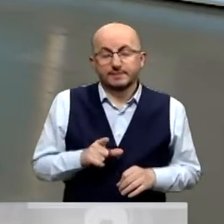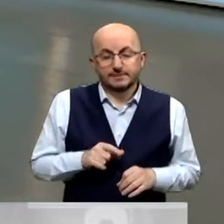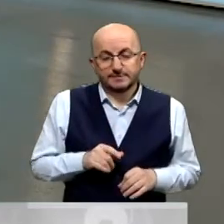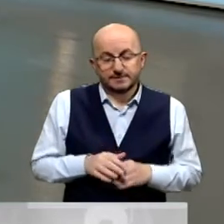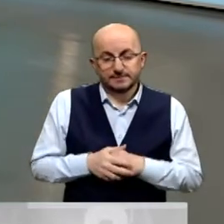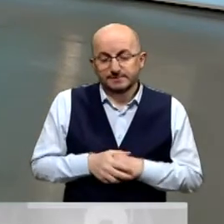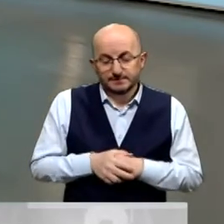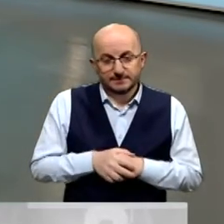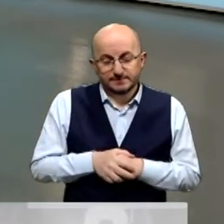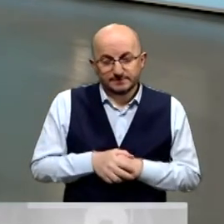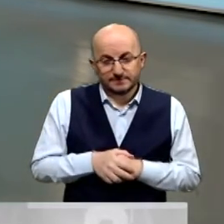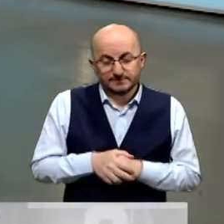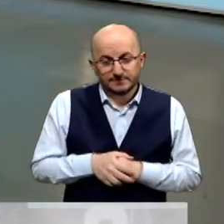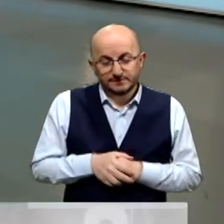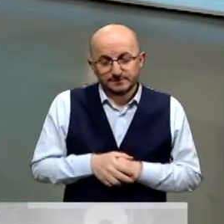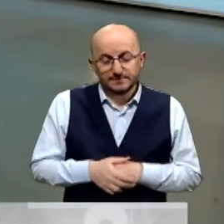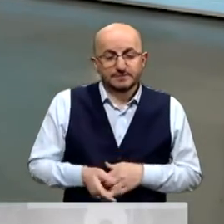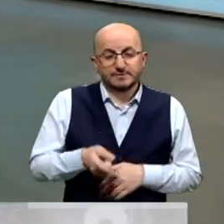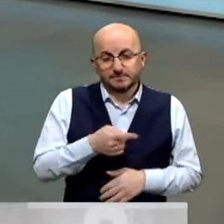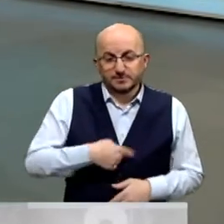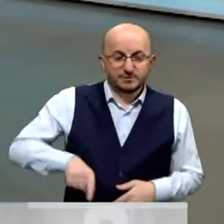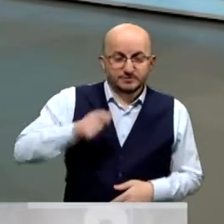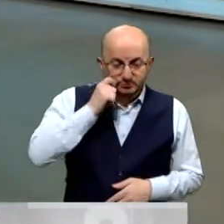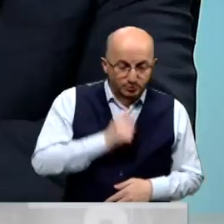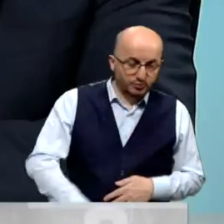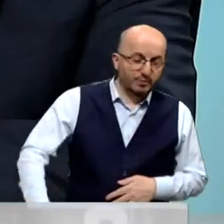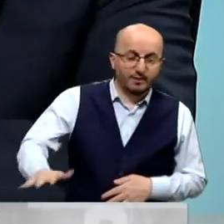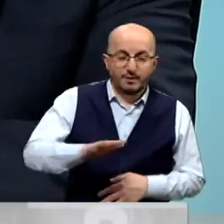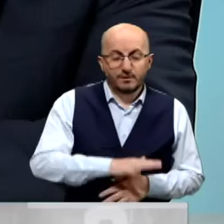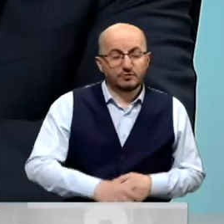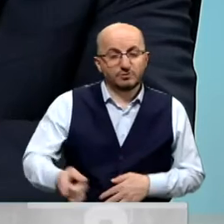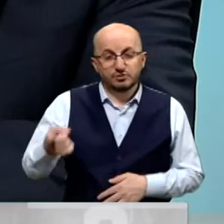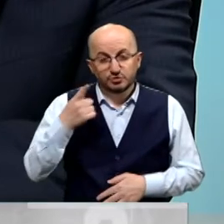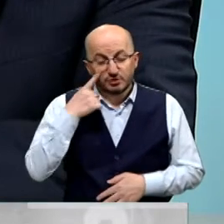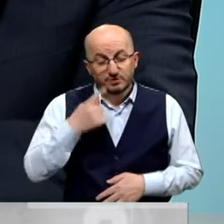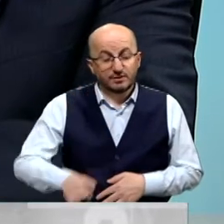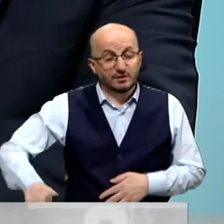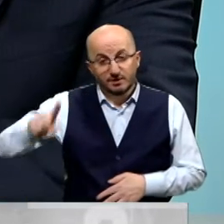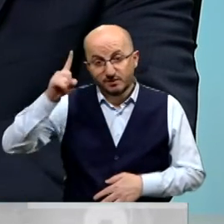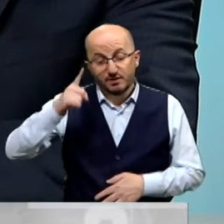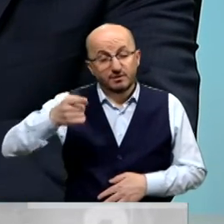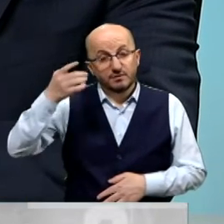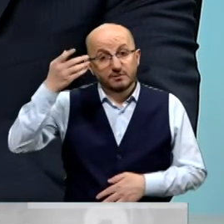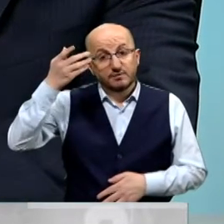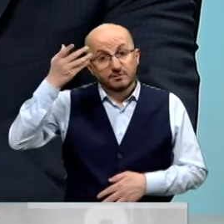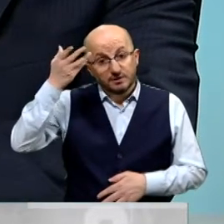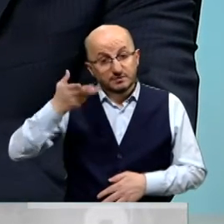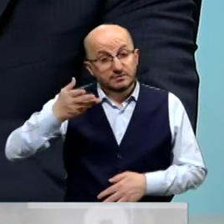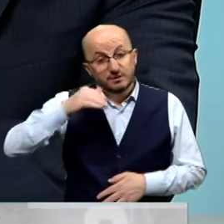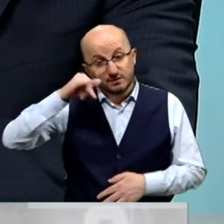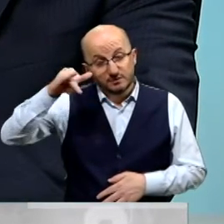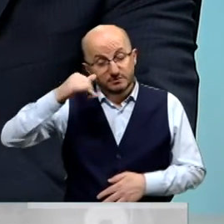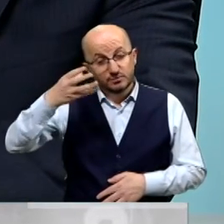olmasının sebebi şu değil mi hocam Bizim yani müminlerin e şehadetleri Cenabı Allah katında çok değerli haliyle